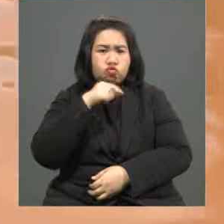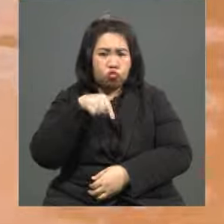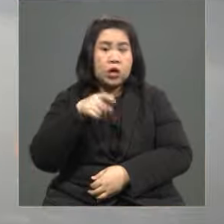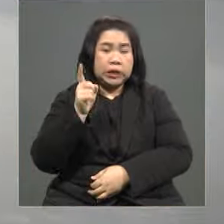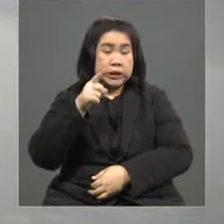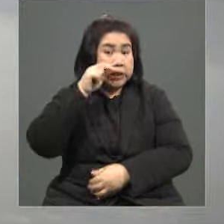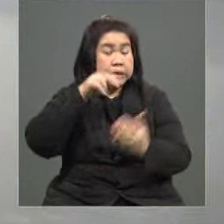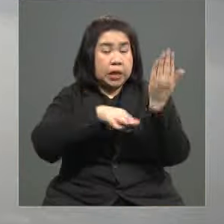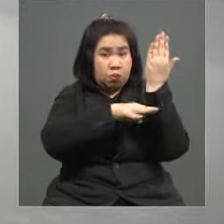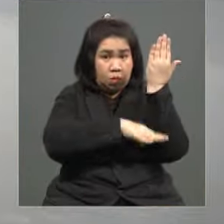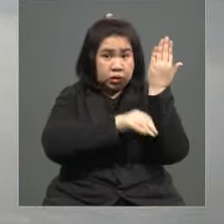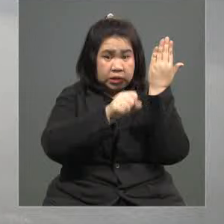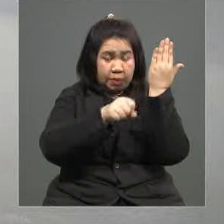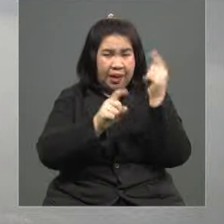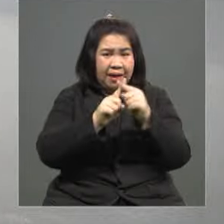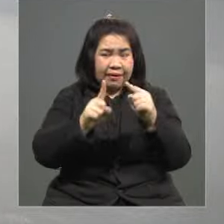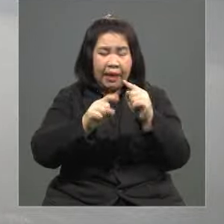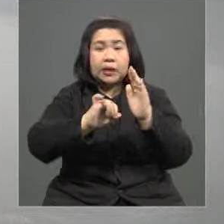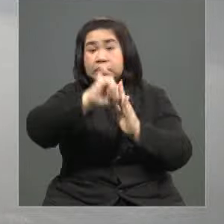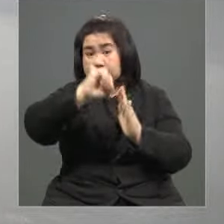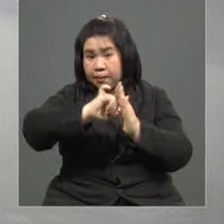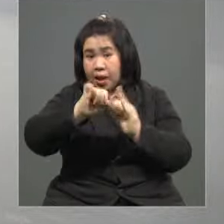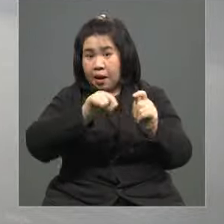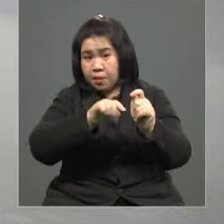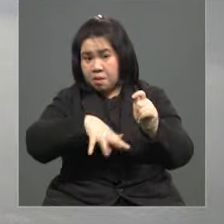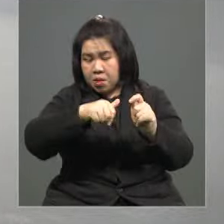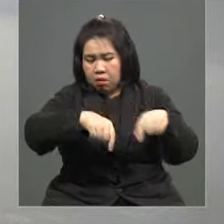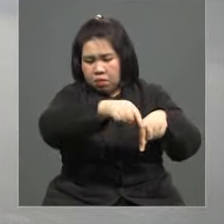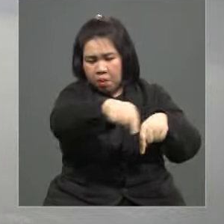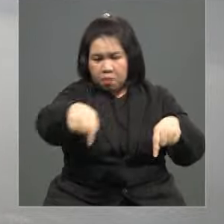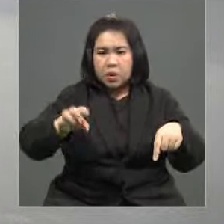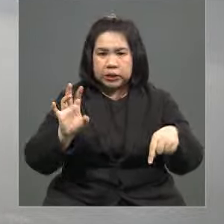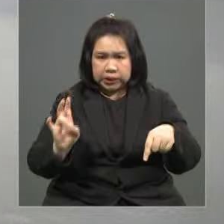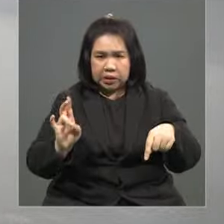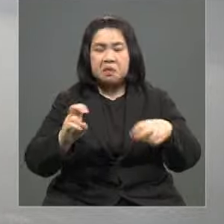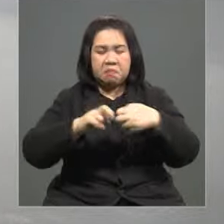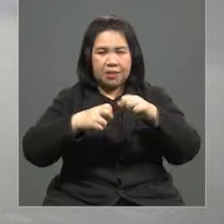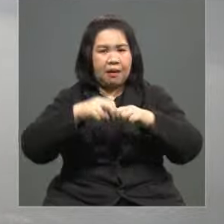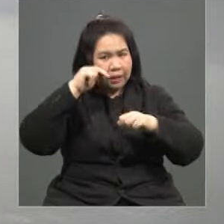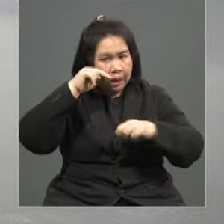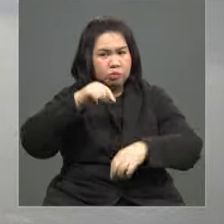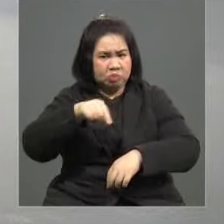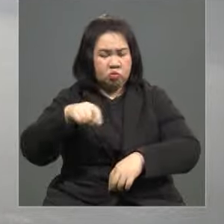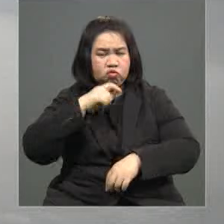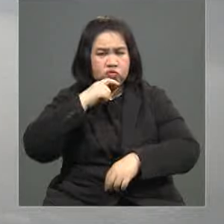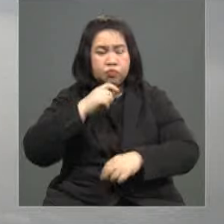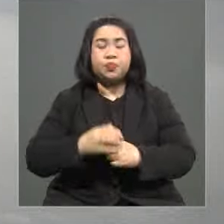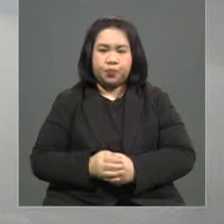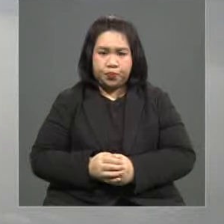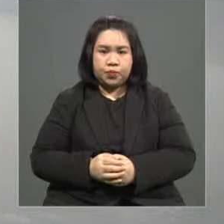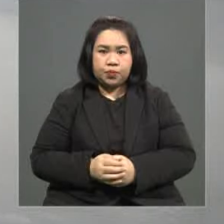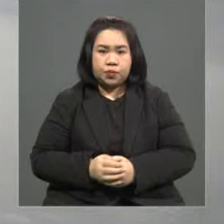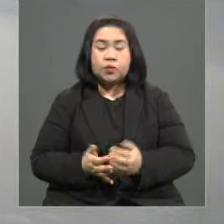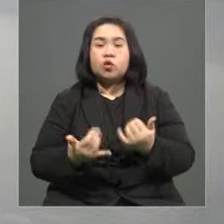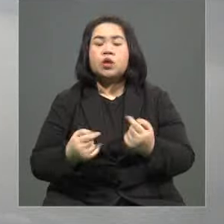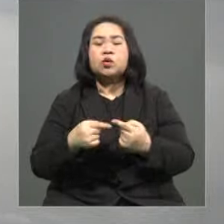ลดลงก็อย่างที่บอกไปว่าทั้ง7โซนในพื้นที่ลุ่มต่ำของอำเภอเมืองจังหวัดเชียงใหม่ยังคงมีผลกระทบอยู่แบบนี้นะครับและนี่ก็เป็นสถานการณ์ล่าสุดนะครับ